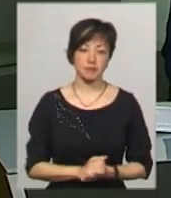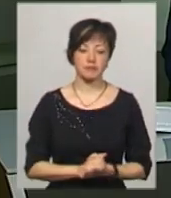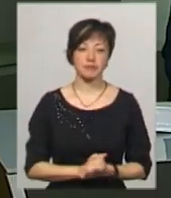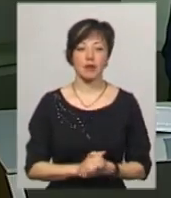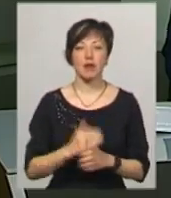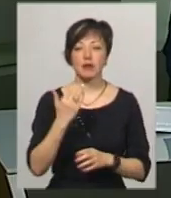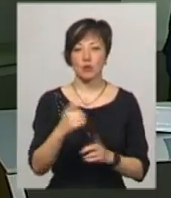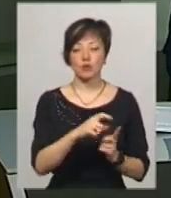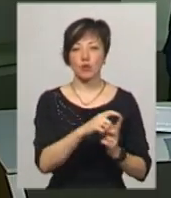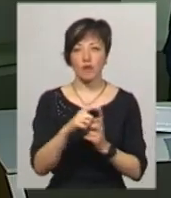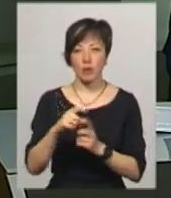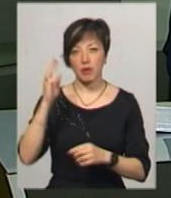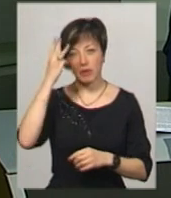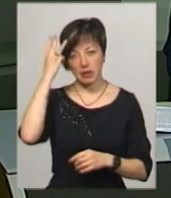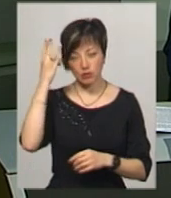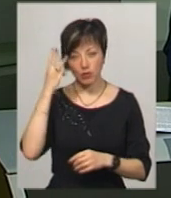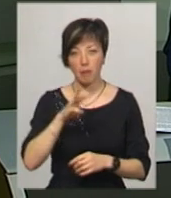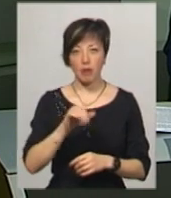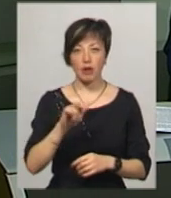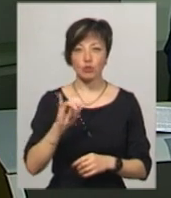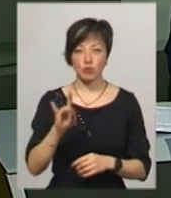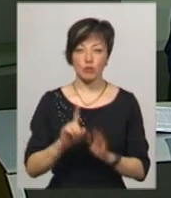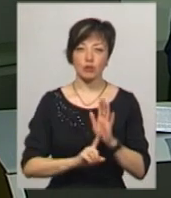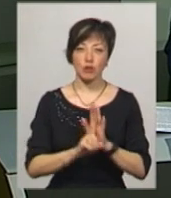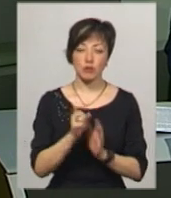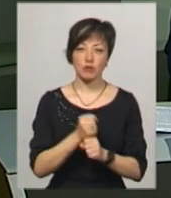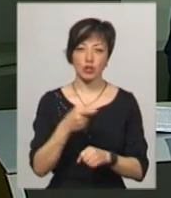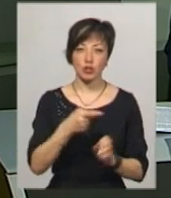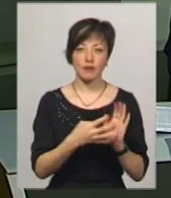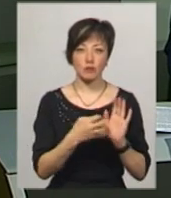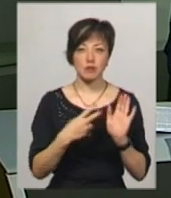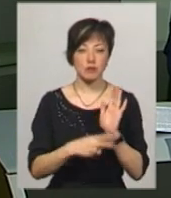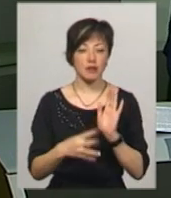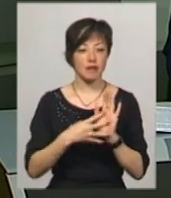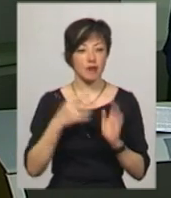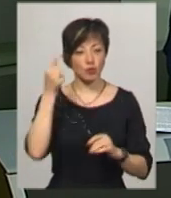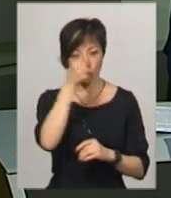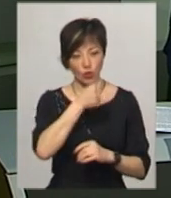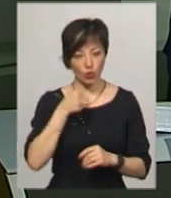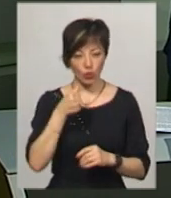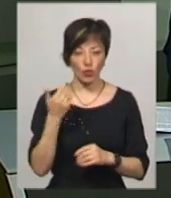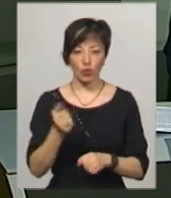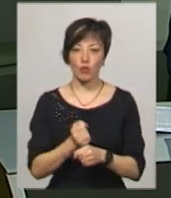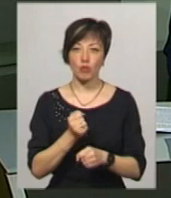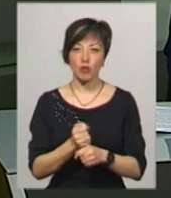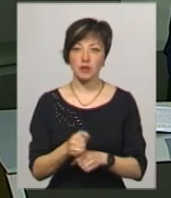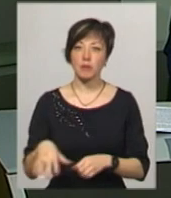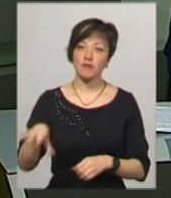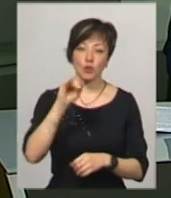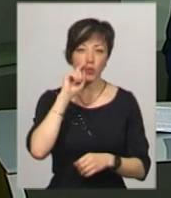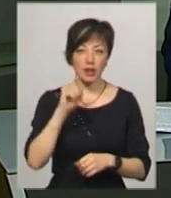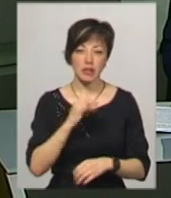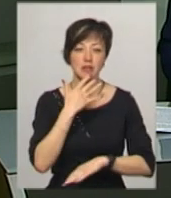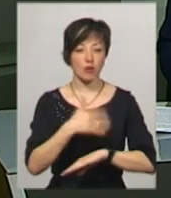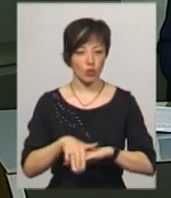За словами краєзнавця, у Хмельницькому Микола Мазур почав працювати з 1979 року. Його роботи є по всій Україні та